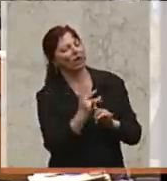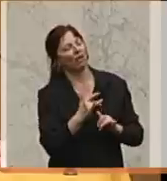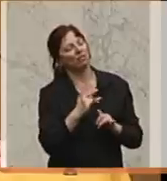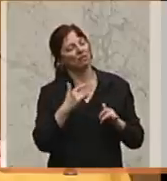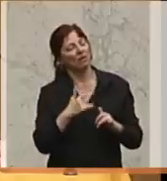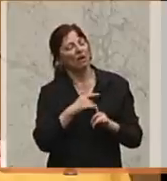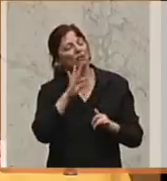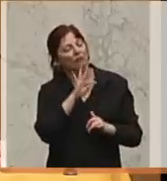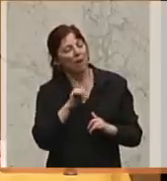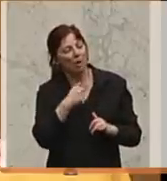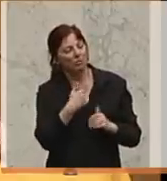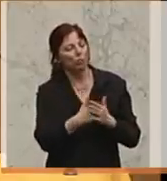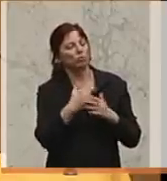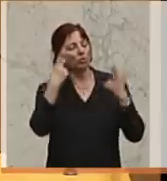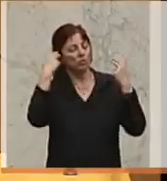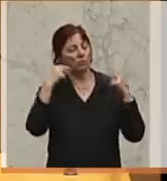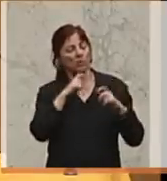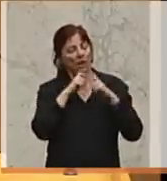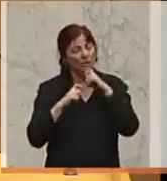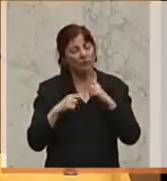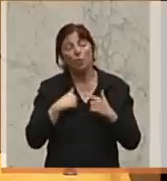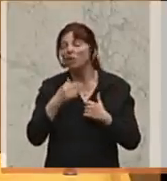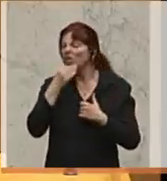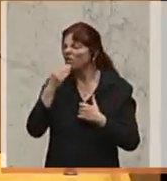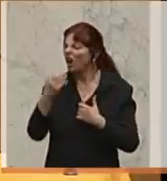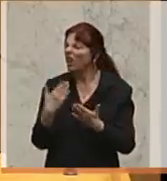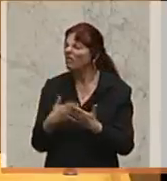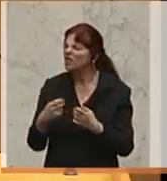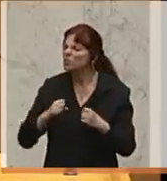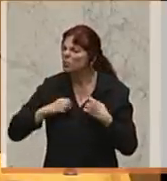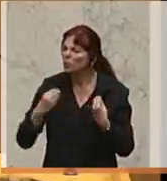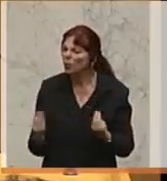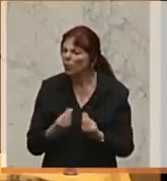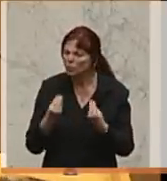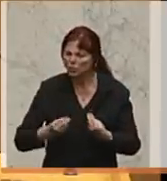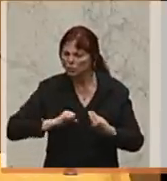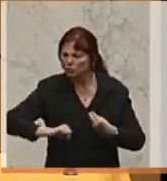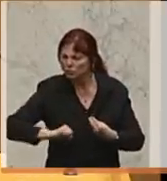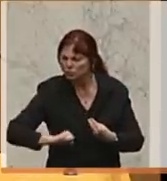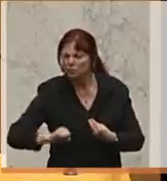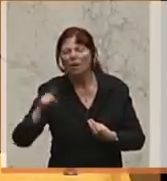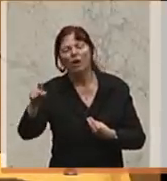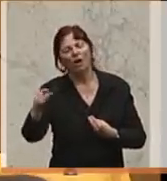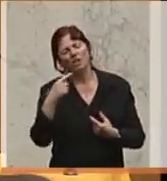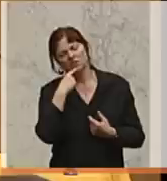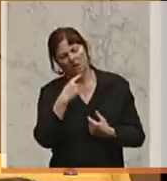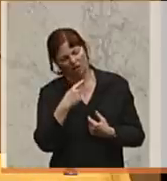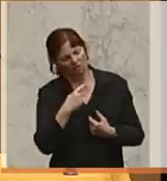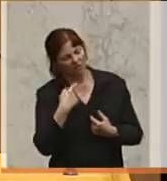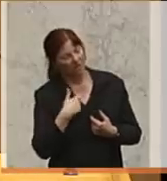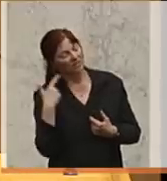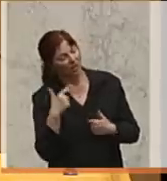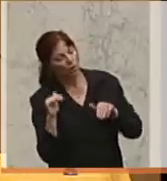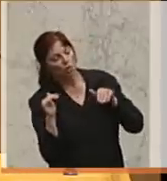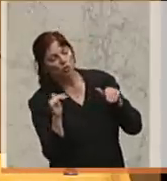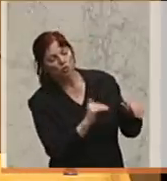Laut Clubsekretär diene die Eile dem Schutz des Koalitionspartners. So, meine Damen und